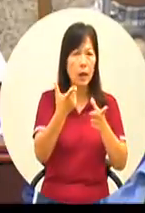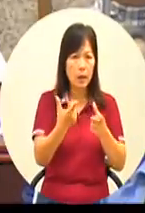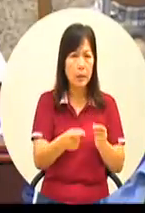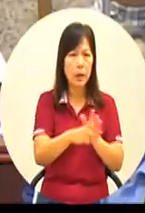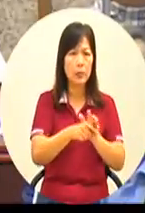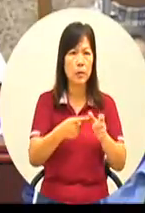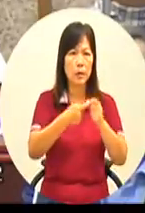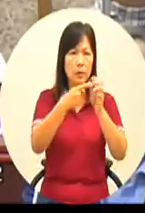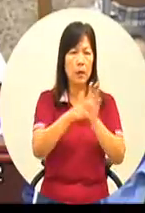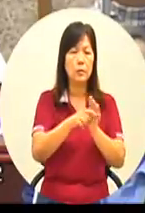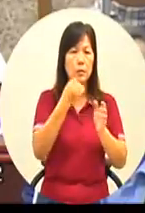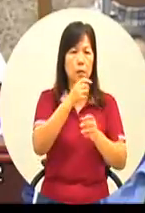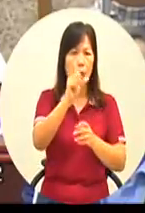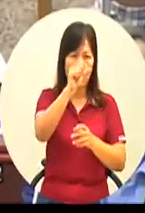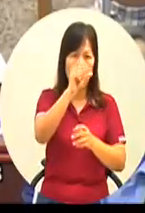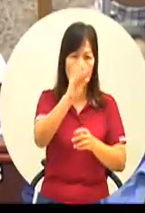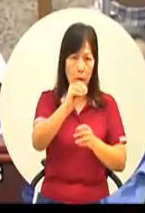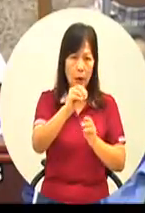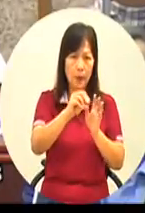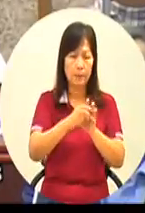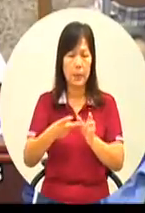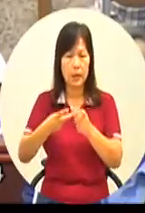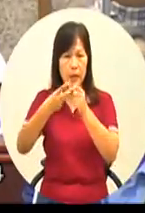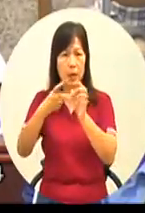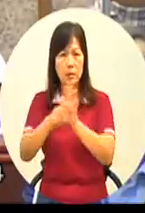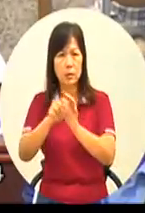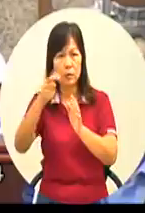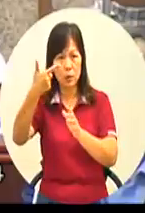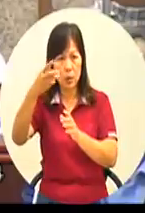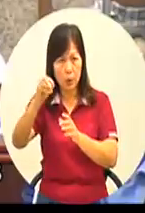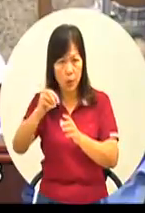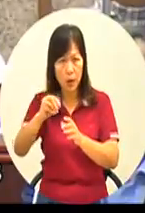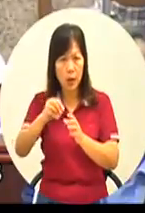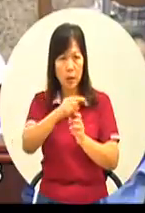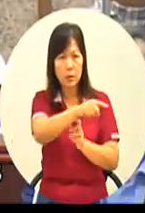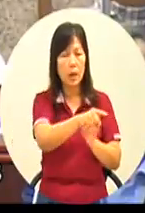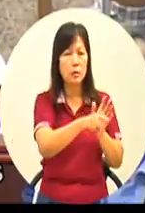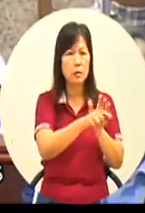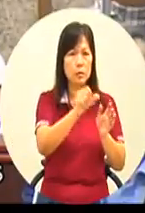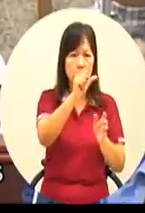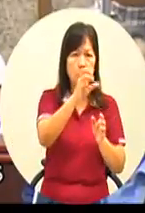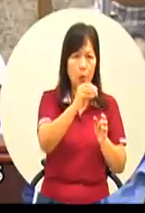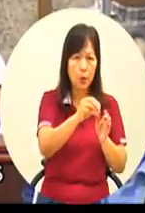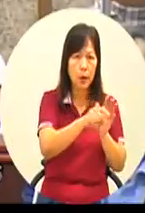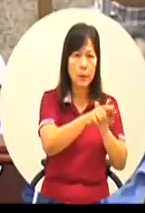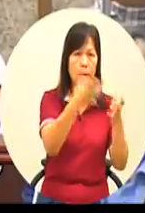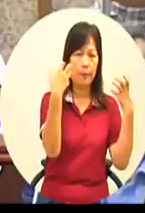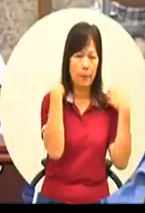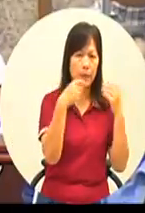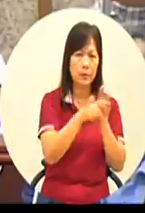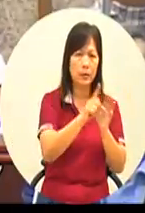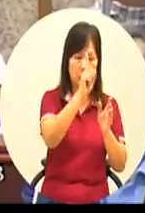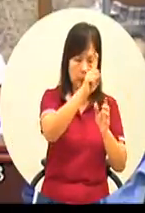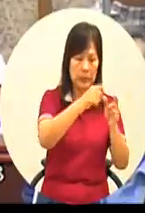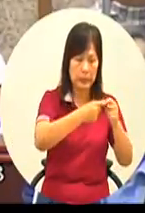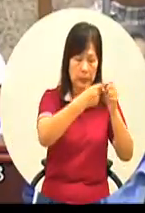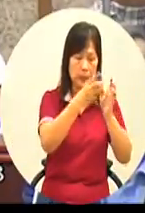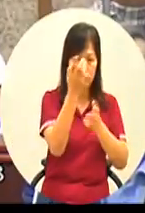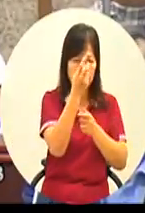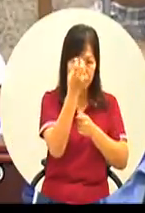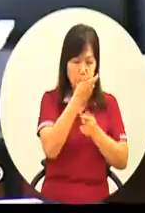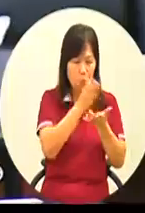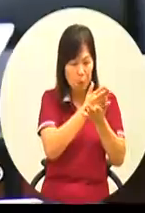上是50,000块，那二审原则上是60,000块，在许明春律师事务所。 所以15件一审50,000块，它就是等于